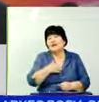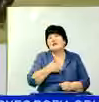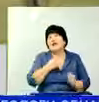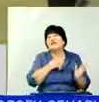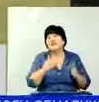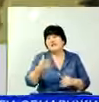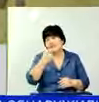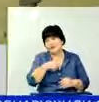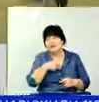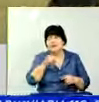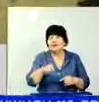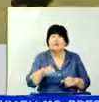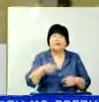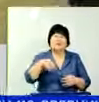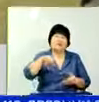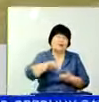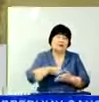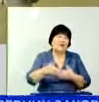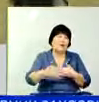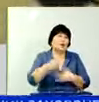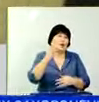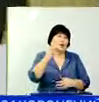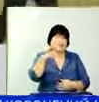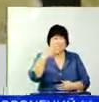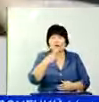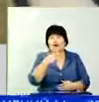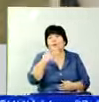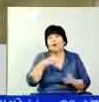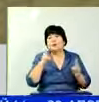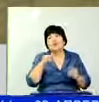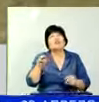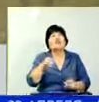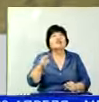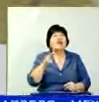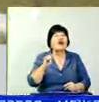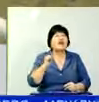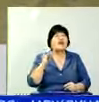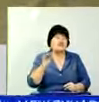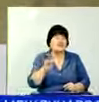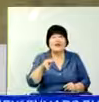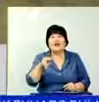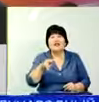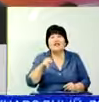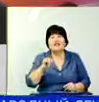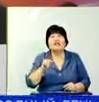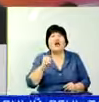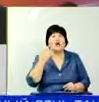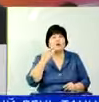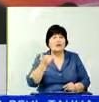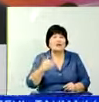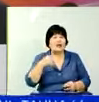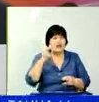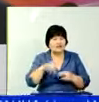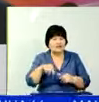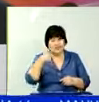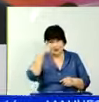дисциплину. В этой студии я около 3 лет. Любимый танец – джайв. Латиноамериканская программа. Я заканчиваю в